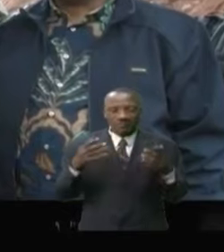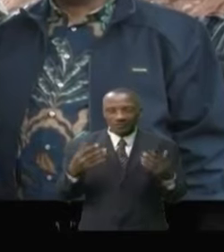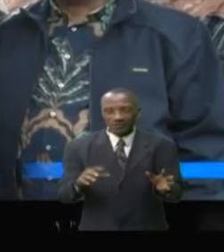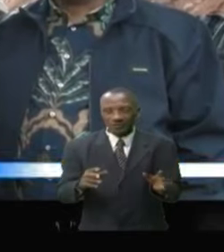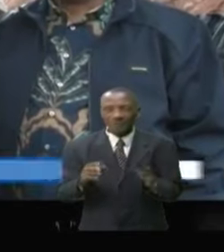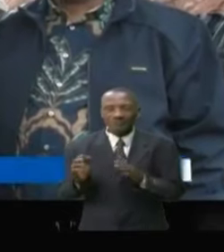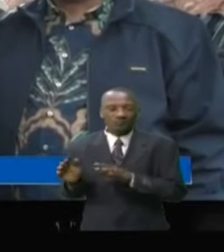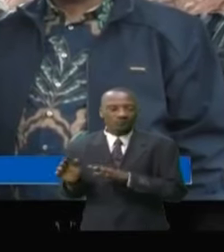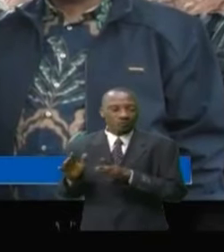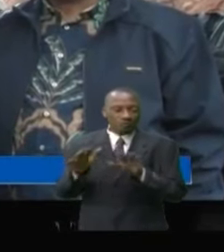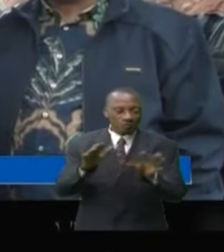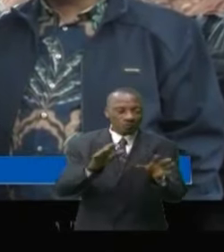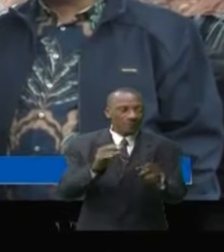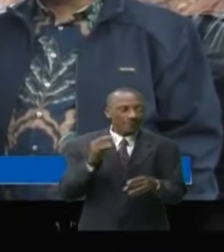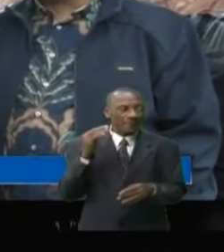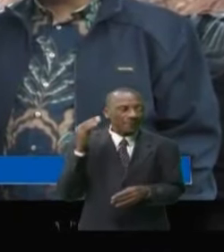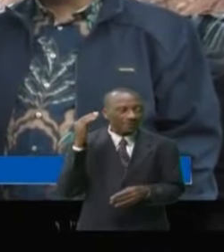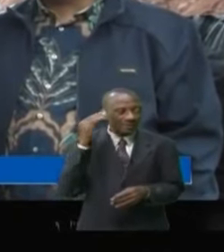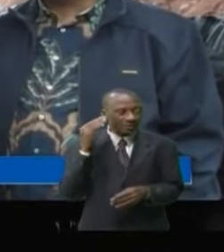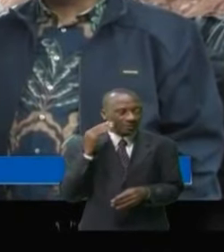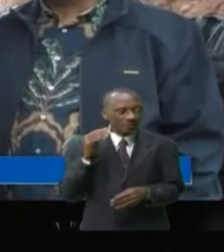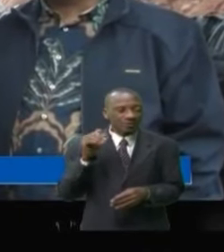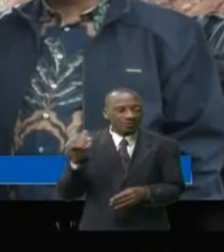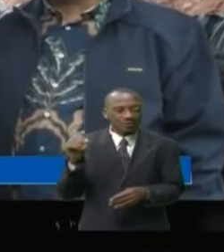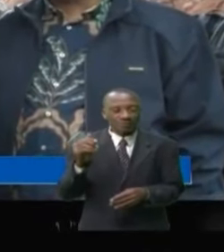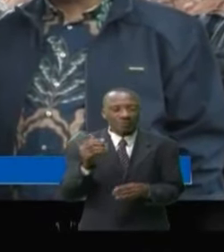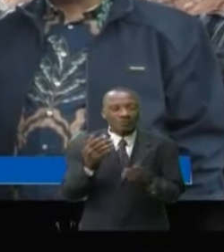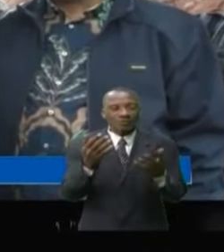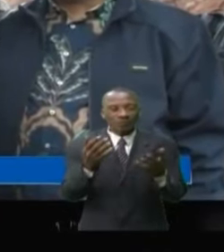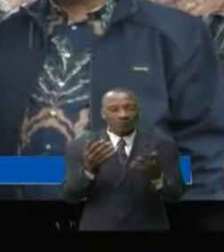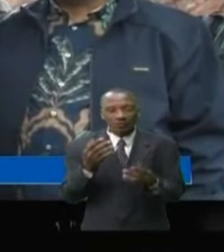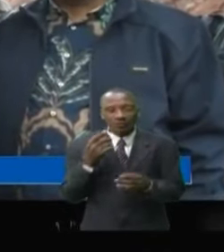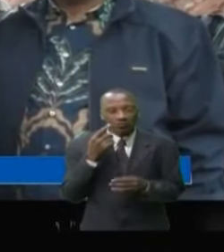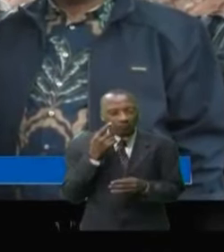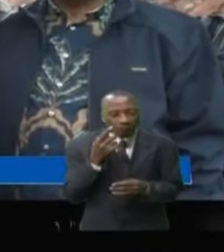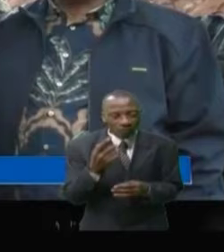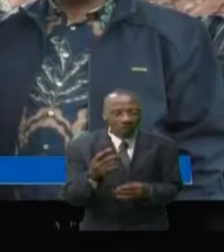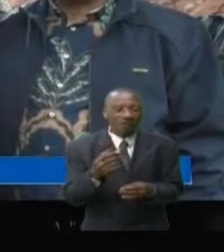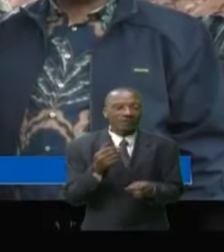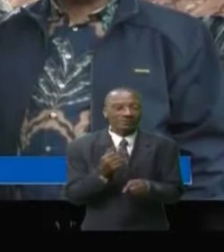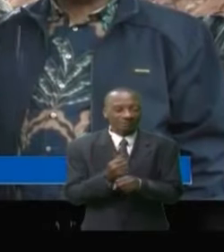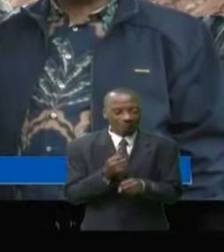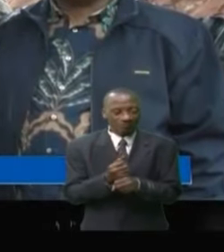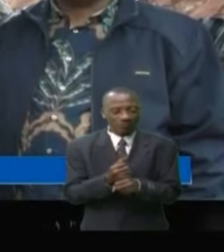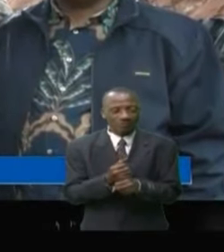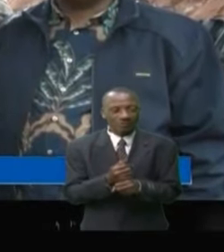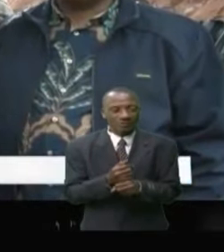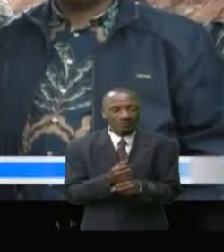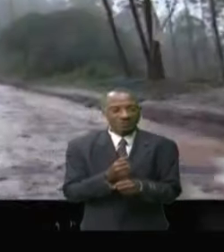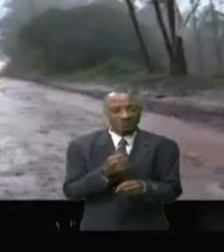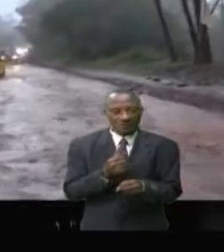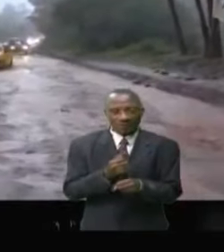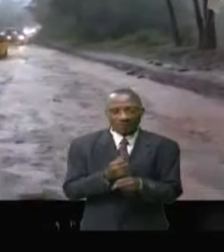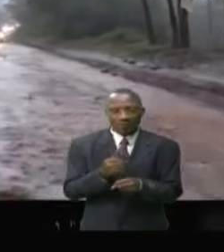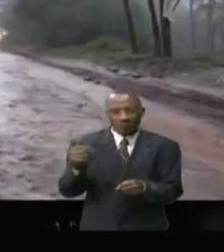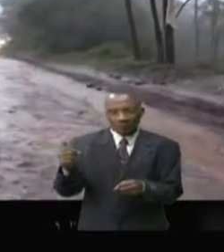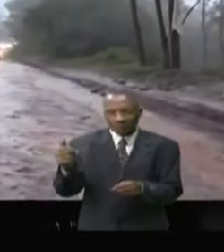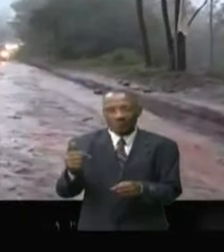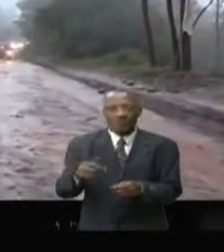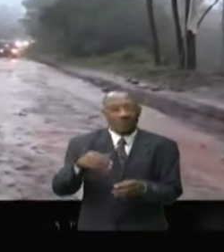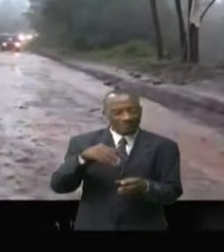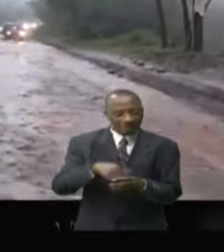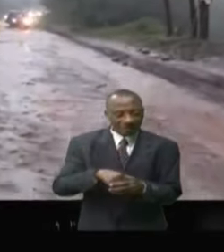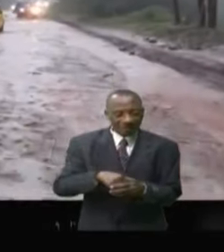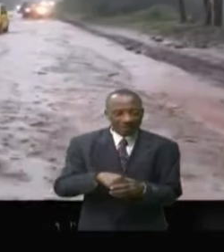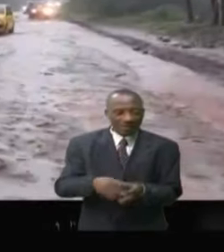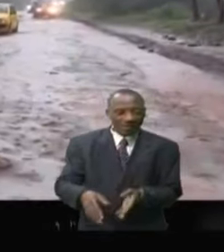toit dès que vous commencez le toit c'est pour couvrir lorsque vous êtes à la fin des travaux tous les travaux d'assaignissement doivent être